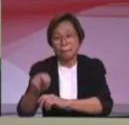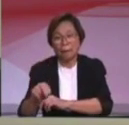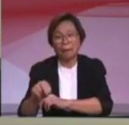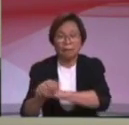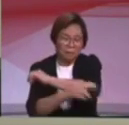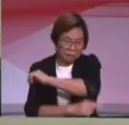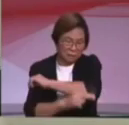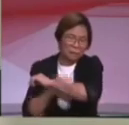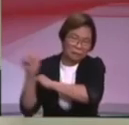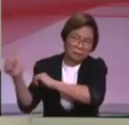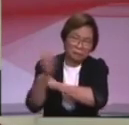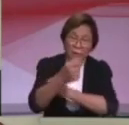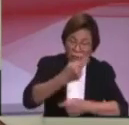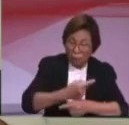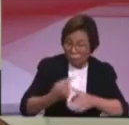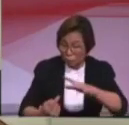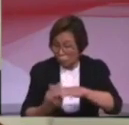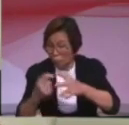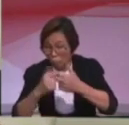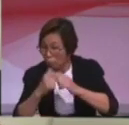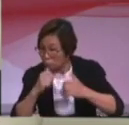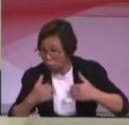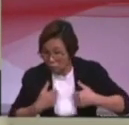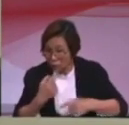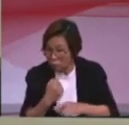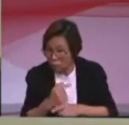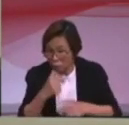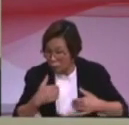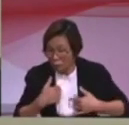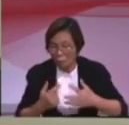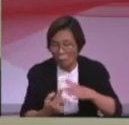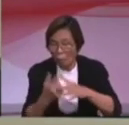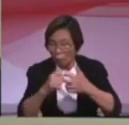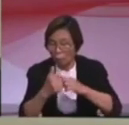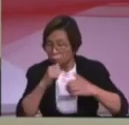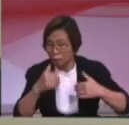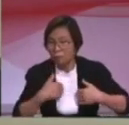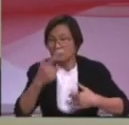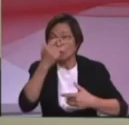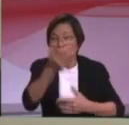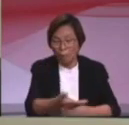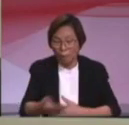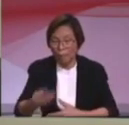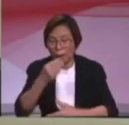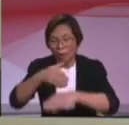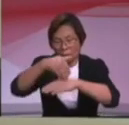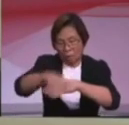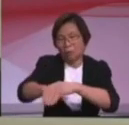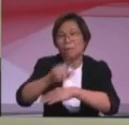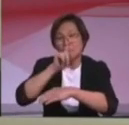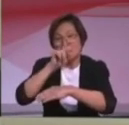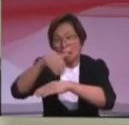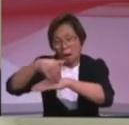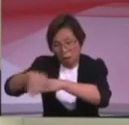Jadi sepatutnya tidak ada timbul isu perkara-perkara seperti ini kerana bekalan makanan tu memang dihantar kepada